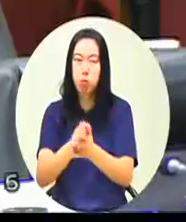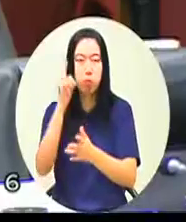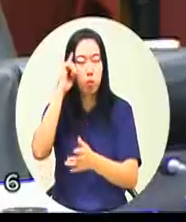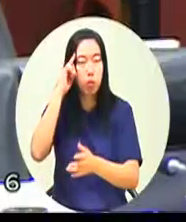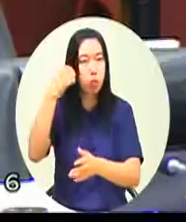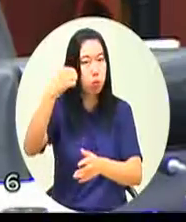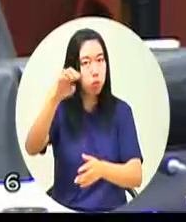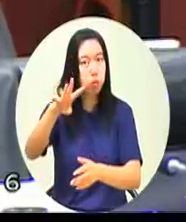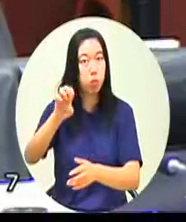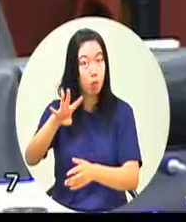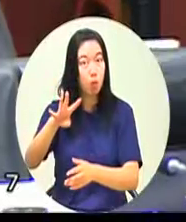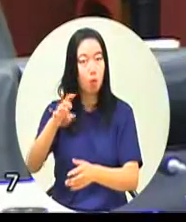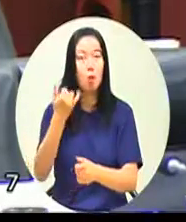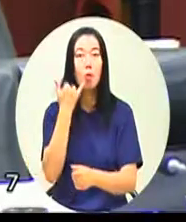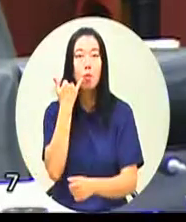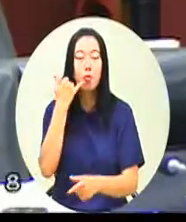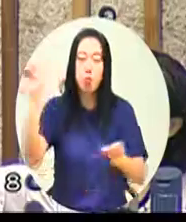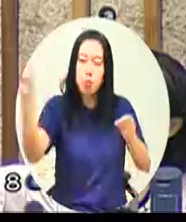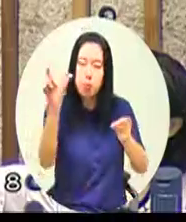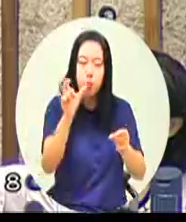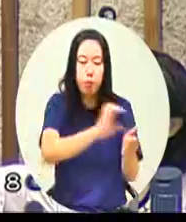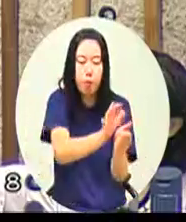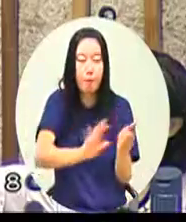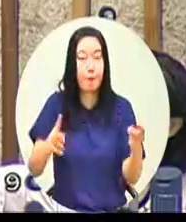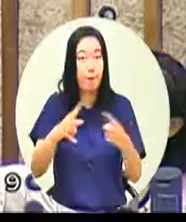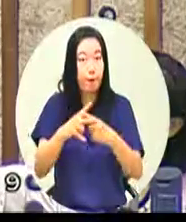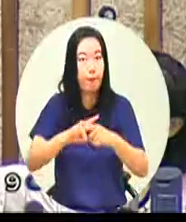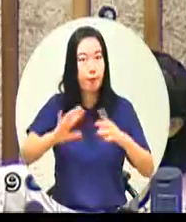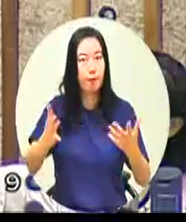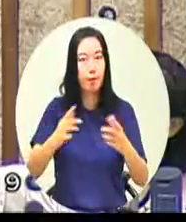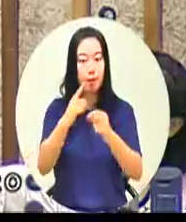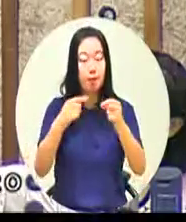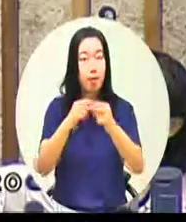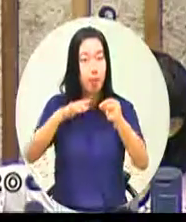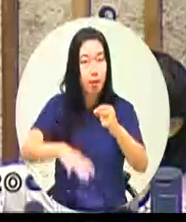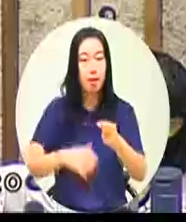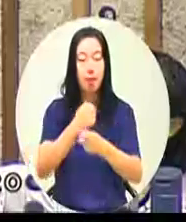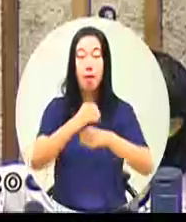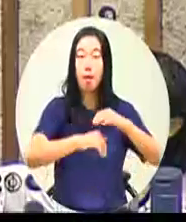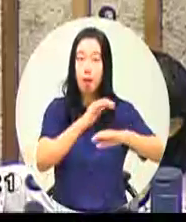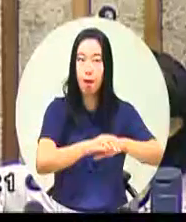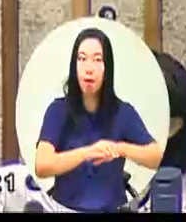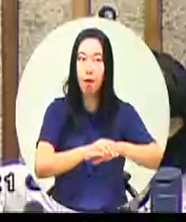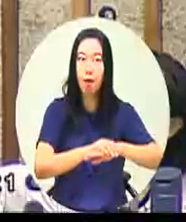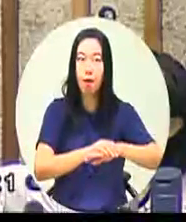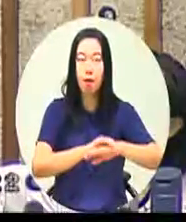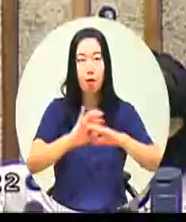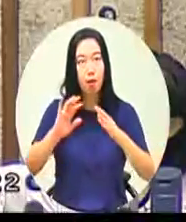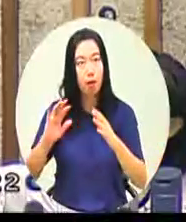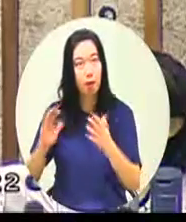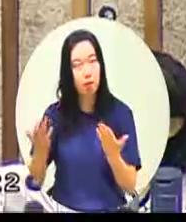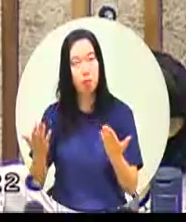间影响小的话，我们在12月底完工，应该不会完工，大概到